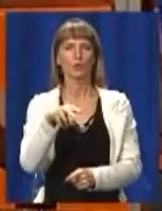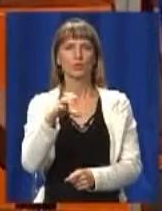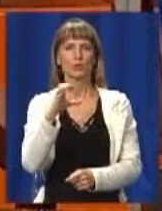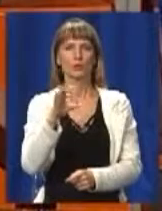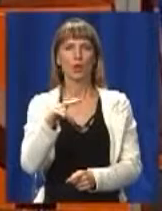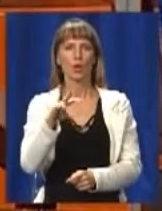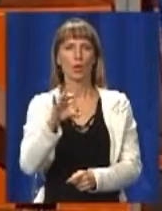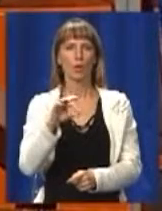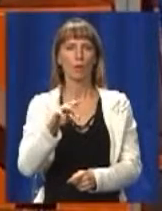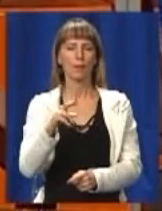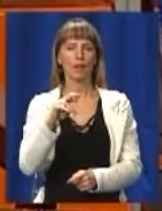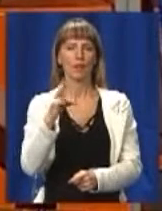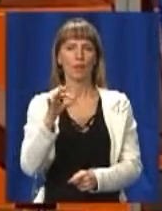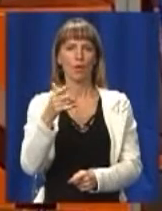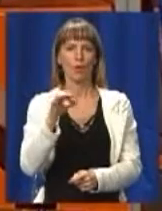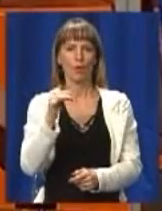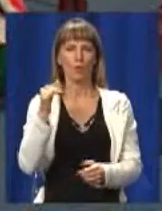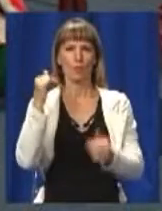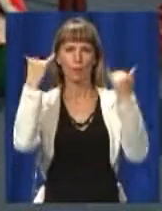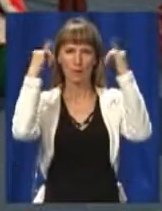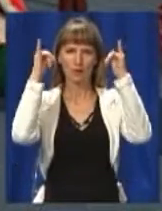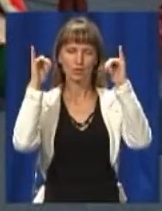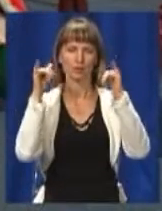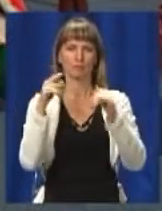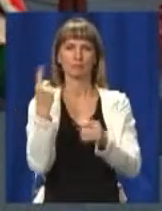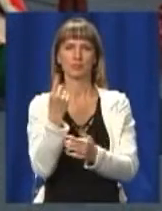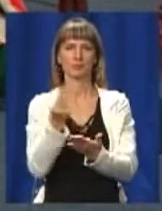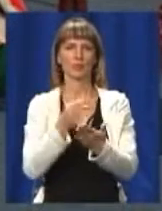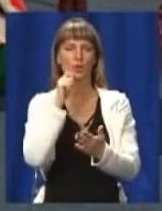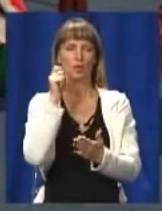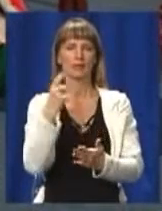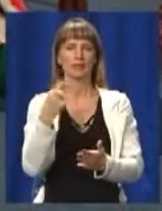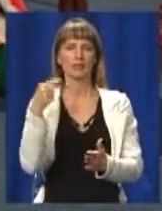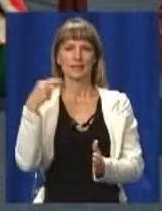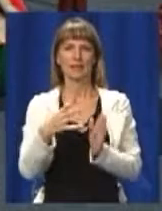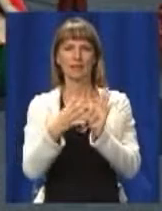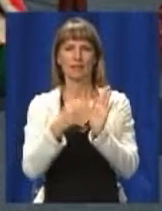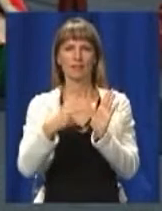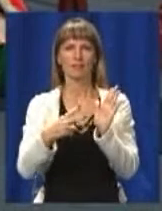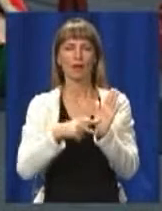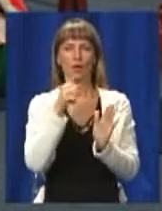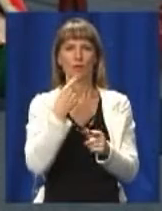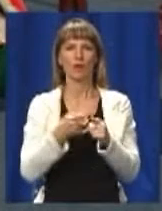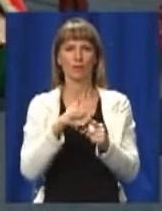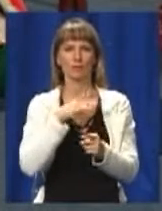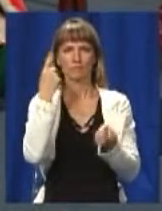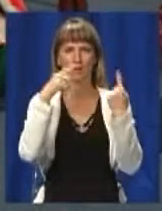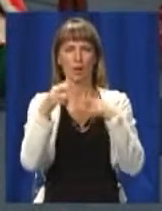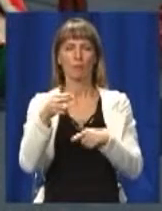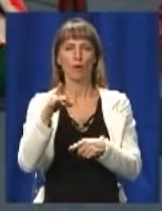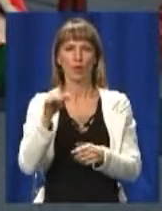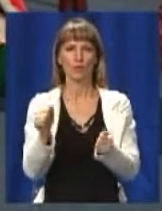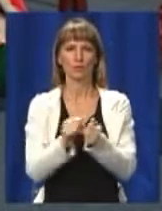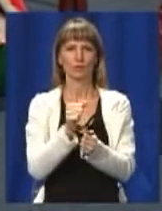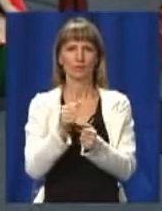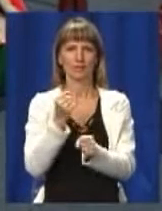Чула таку? Так. От саме її найпершою намалювали в Україні. Уяви собі, у 1927 році дійсно це була казка про солом'яного бичка